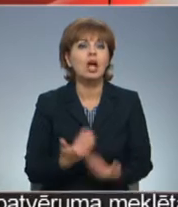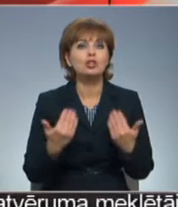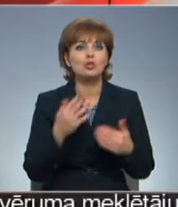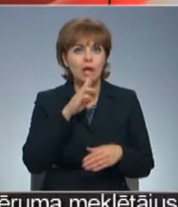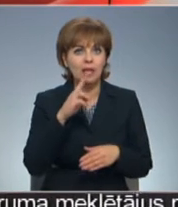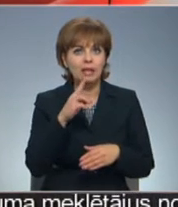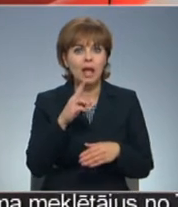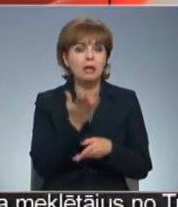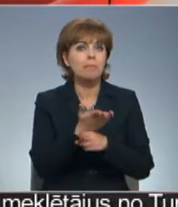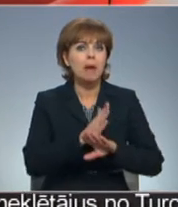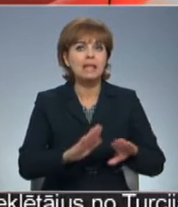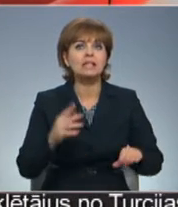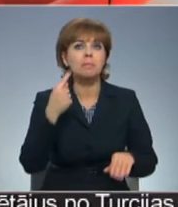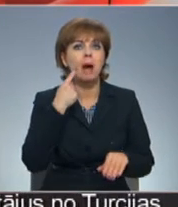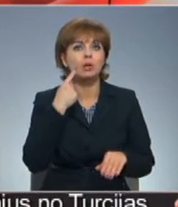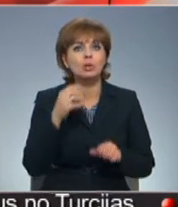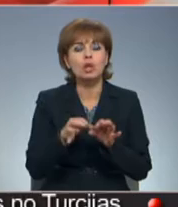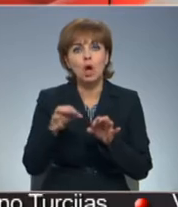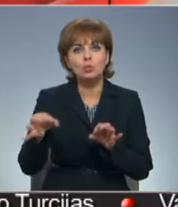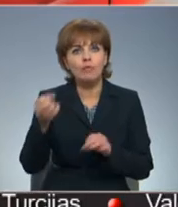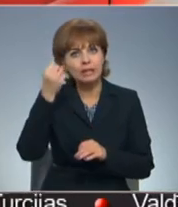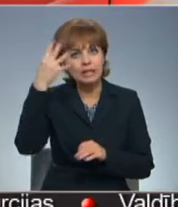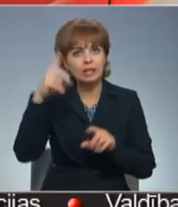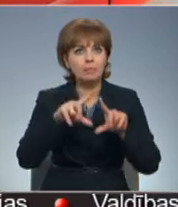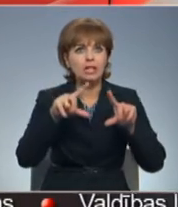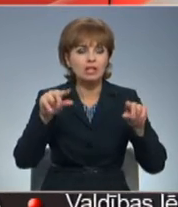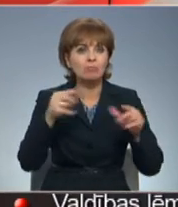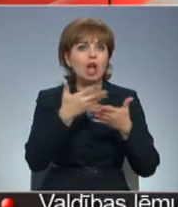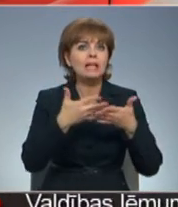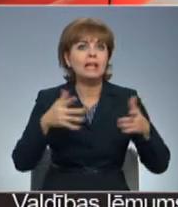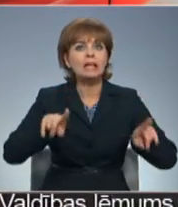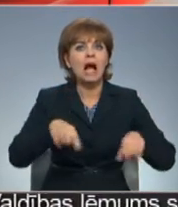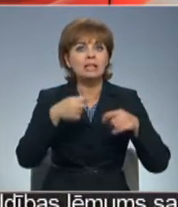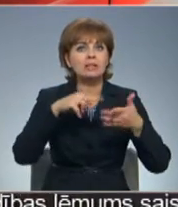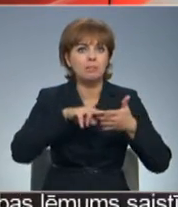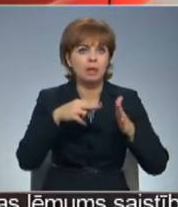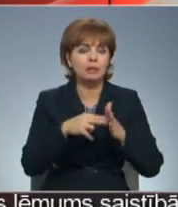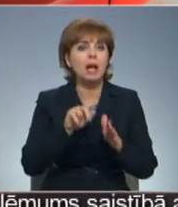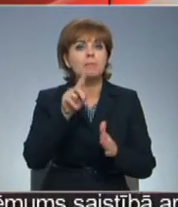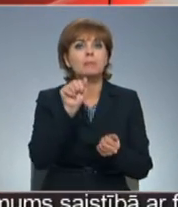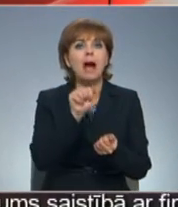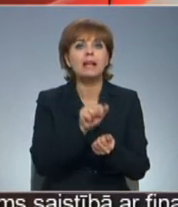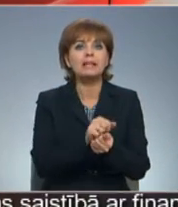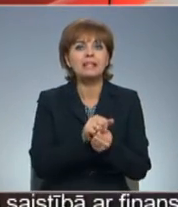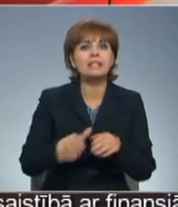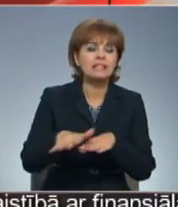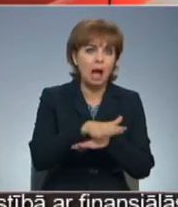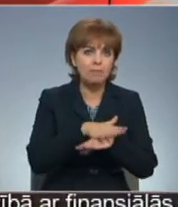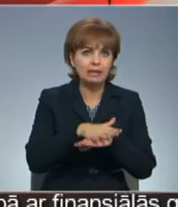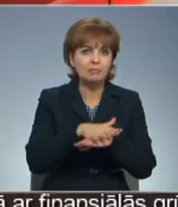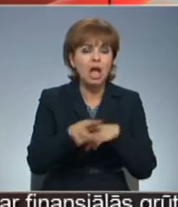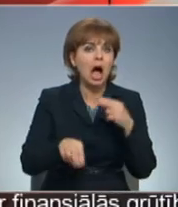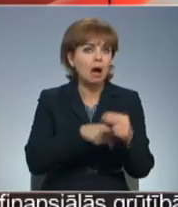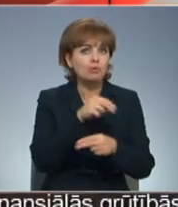Šonadēļ beidzas Madonas novada izglītības iestāžu tīkla attīstības plāna pirmās redakcijas sabiedriskā apspriešana. Madonā notikušas sapulces ar